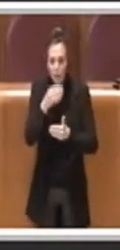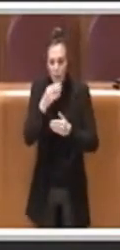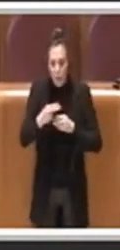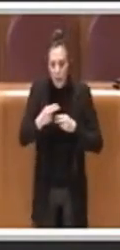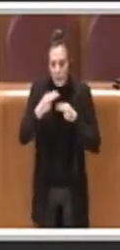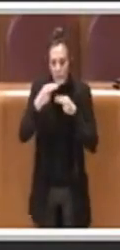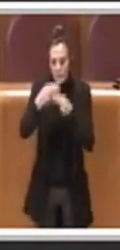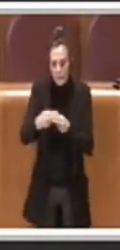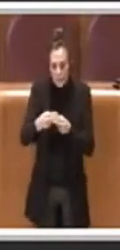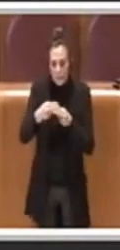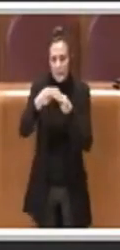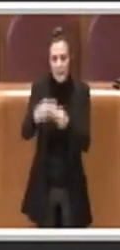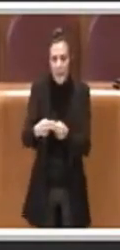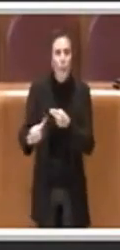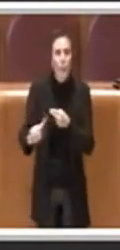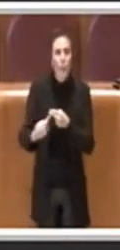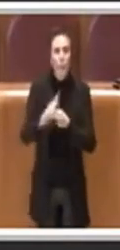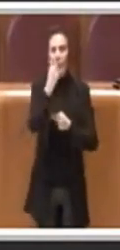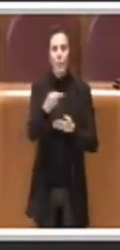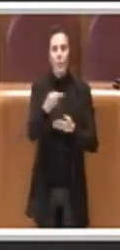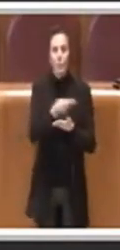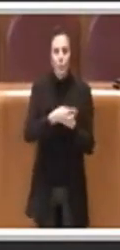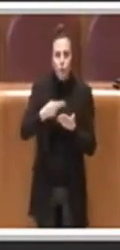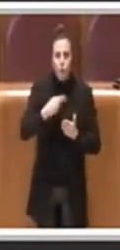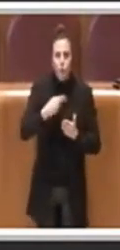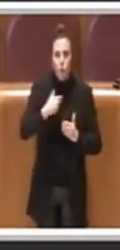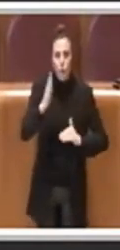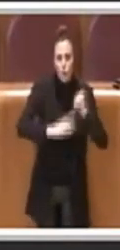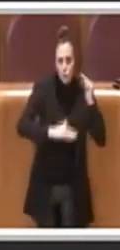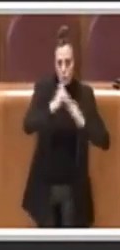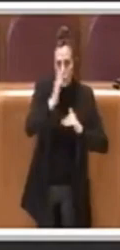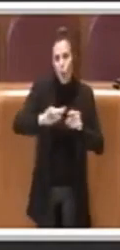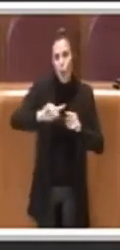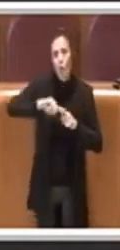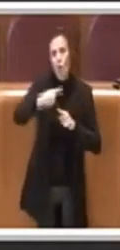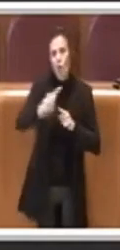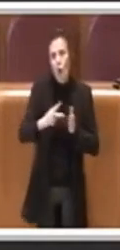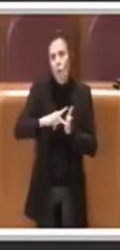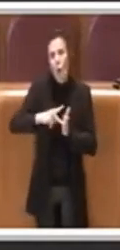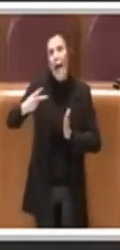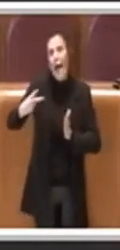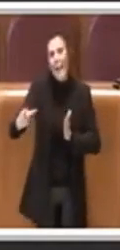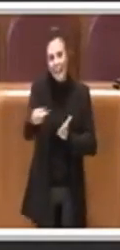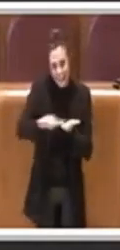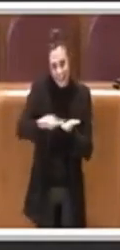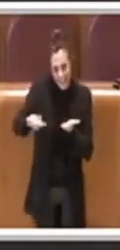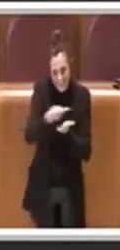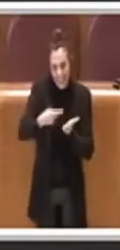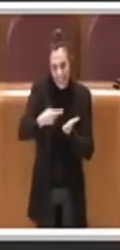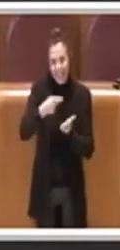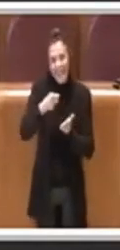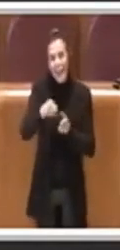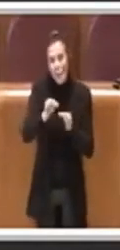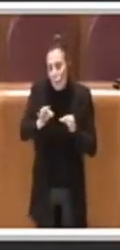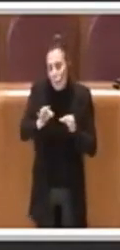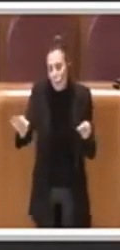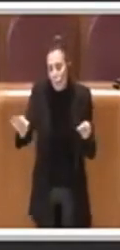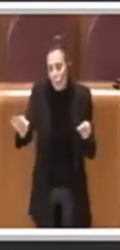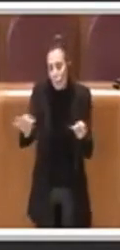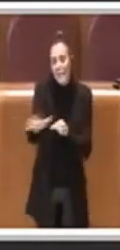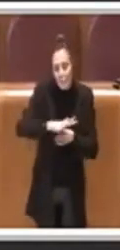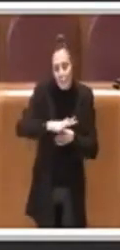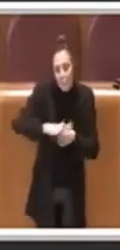intervengono prima i progettisti strutturali dovuti che intervengono gli architetti che definiscono gli spazi definiscono il componente